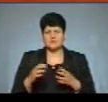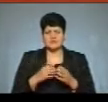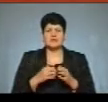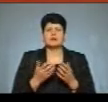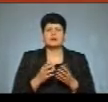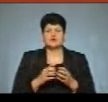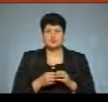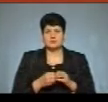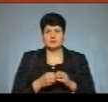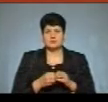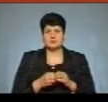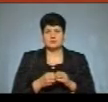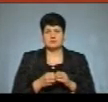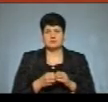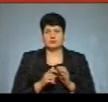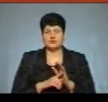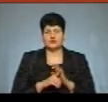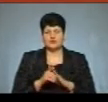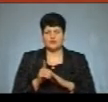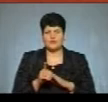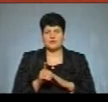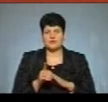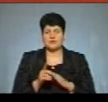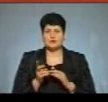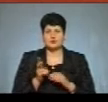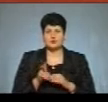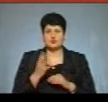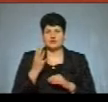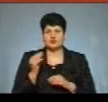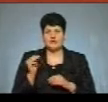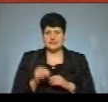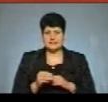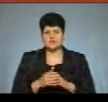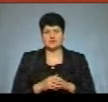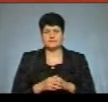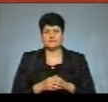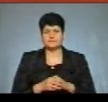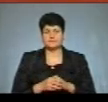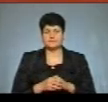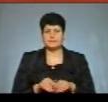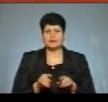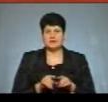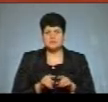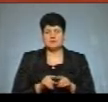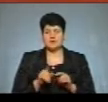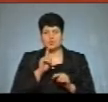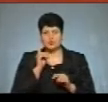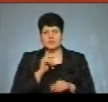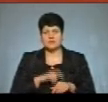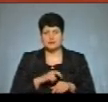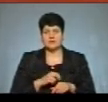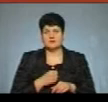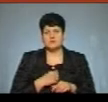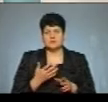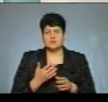сума? Ну, початковий, якщо приходить там 4 тисячі, так само, як і молоді лікарі, на